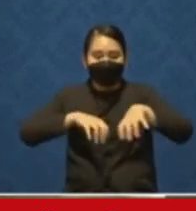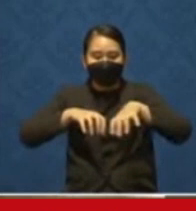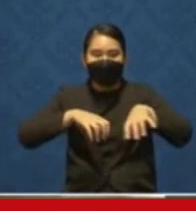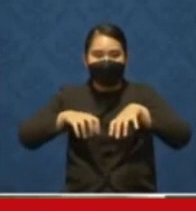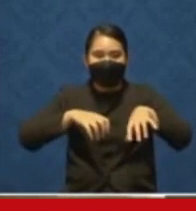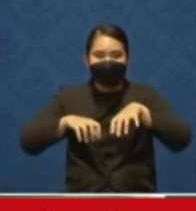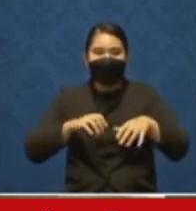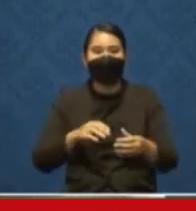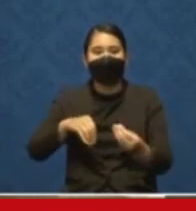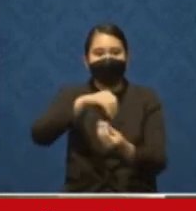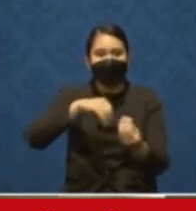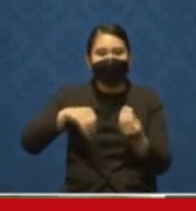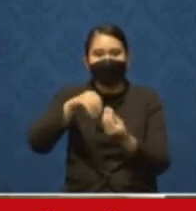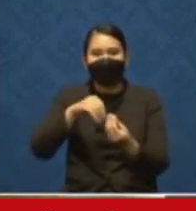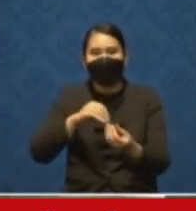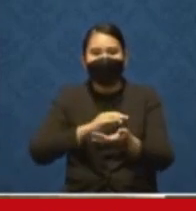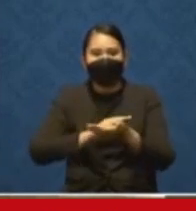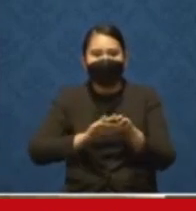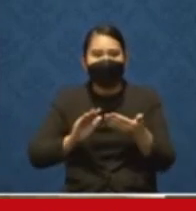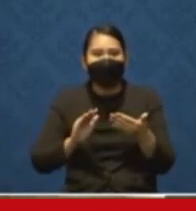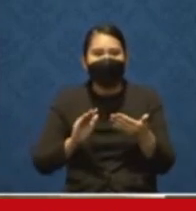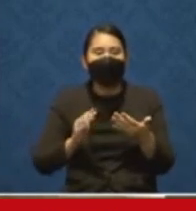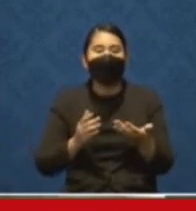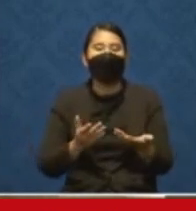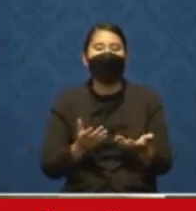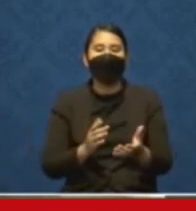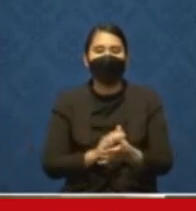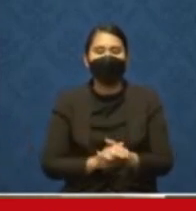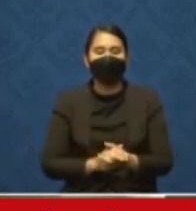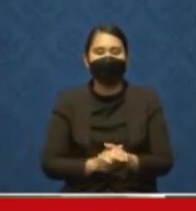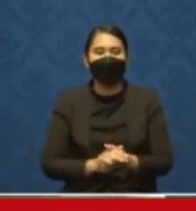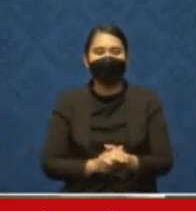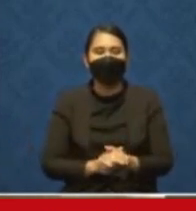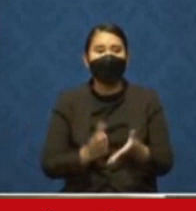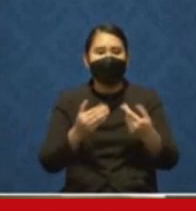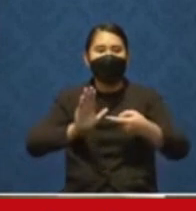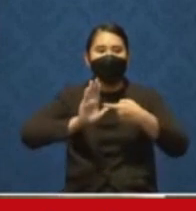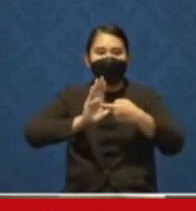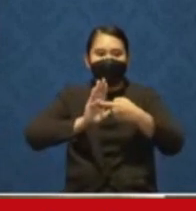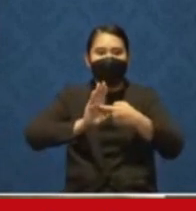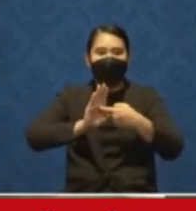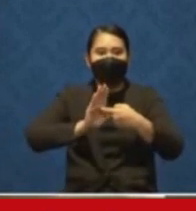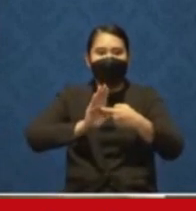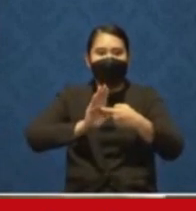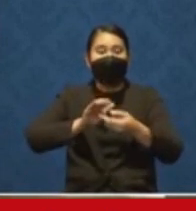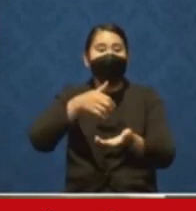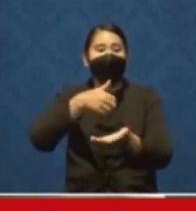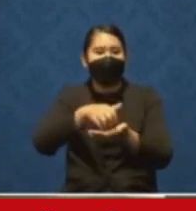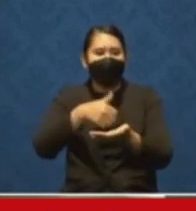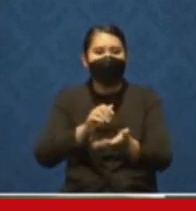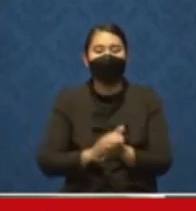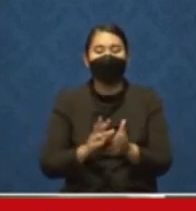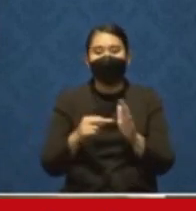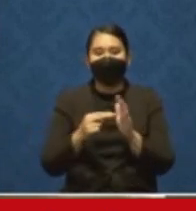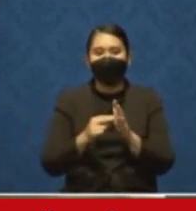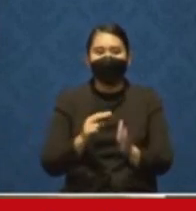แต่มันก็จัดรถกลางมาให้เฉยการประกวดตัวเองจัดเมื่อกลางมาให้แถมก็มาฟอกขอให้เรียบ